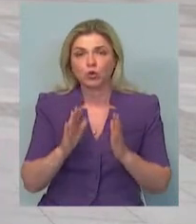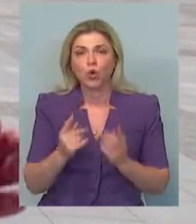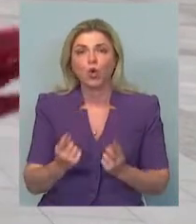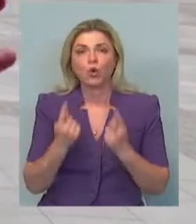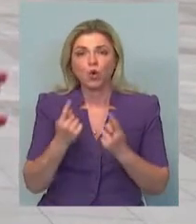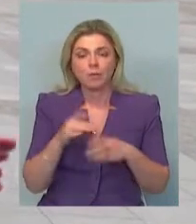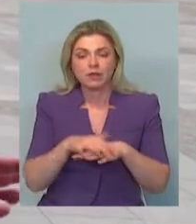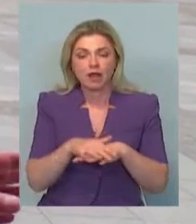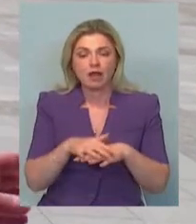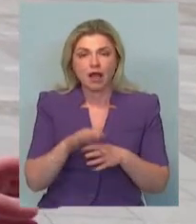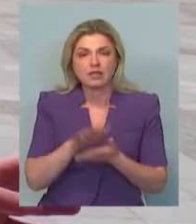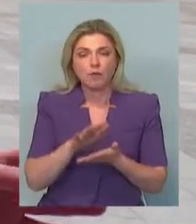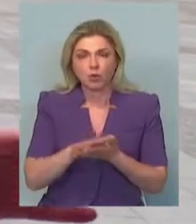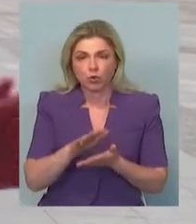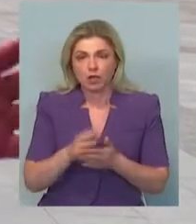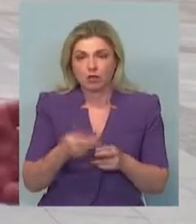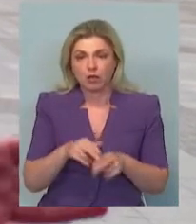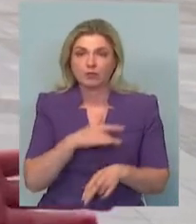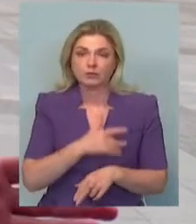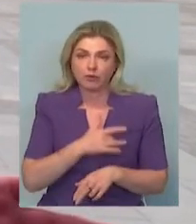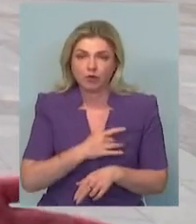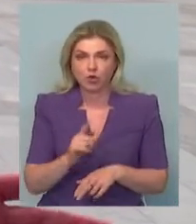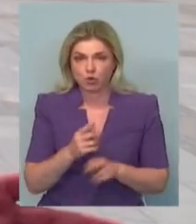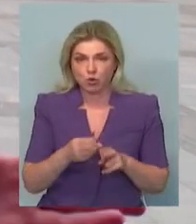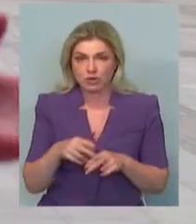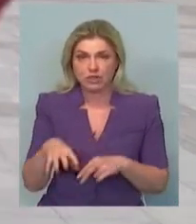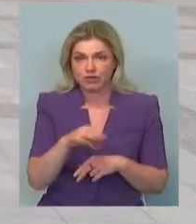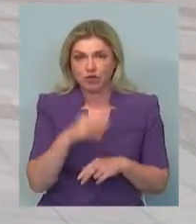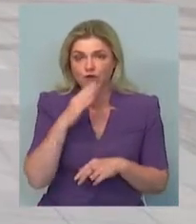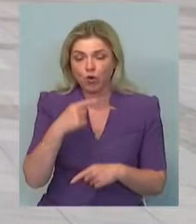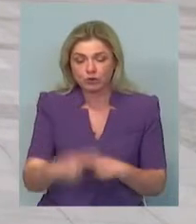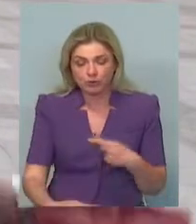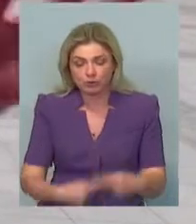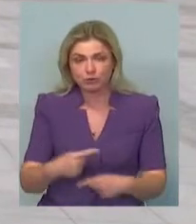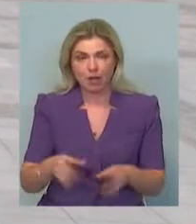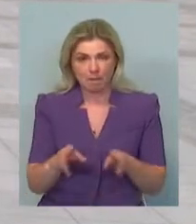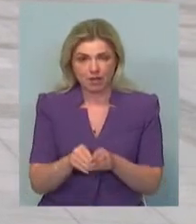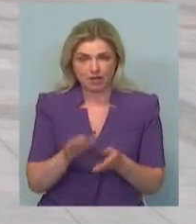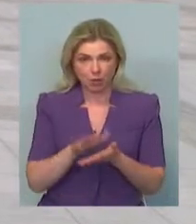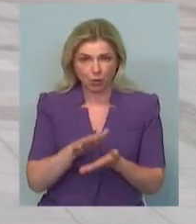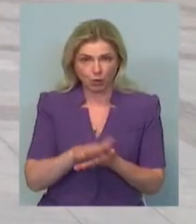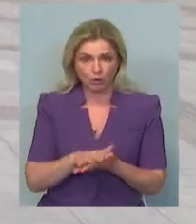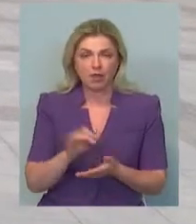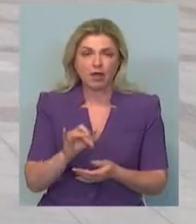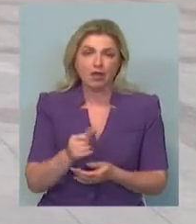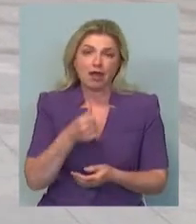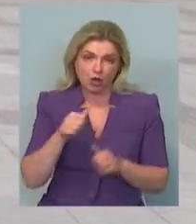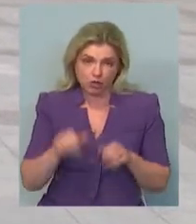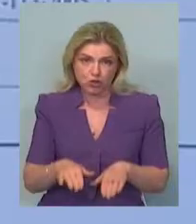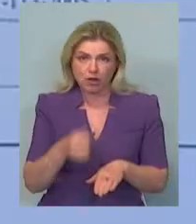забити форсунки, тому була підозра, що вся ця вода йде по колу разом з цим брудом, тому вирішили взяти